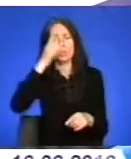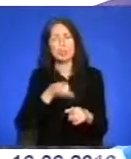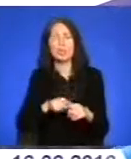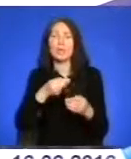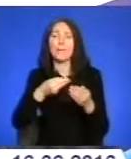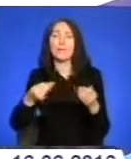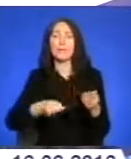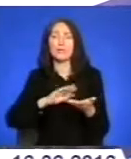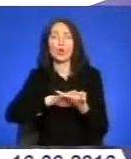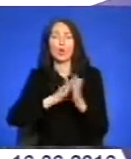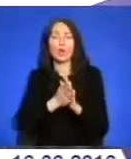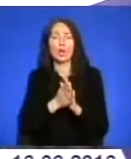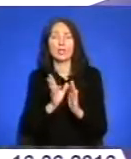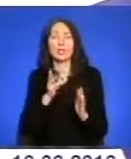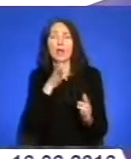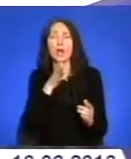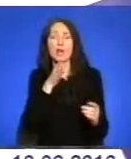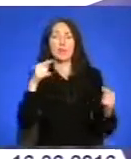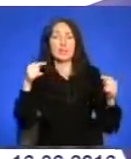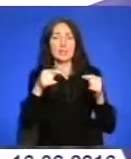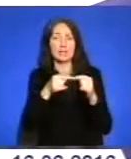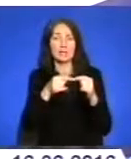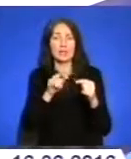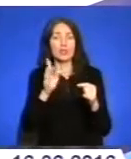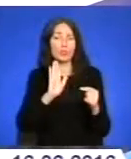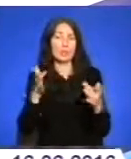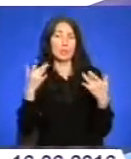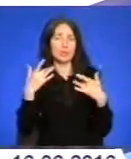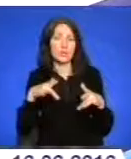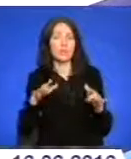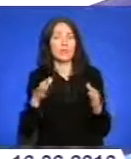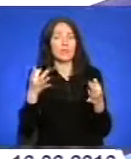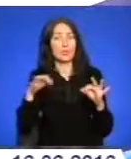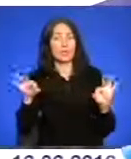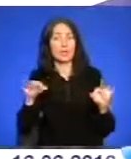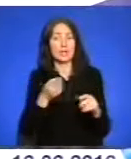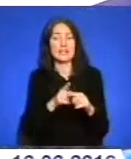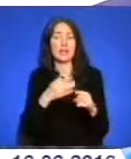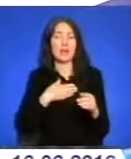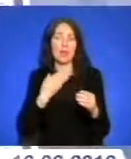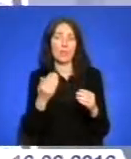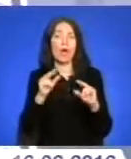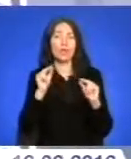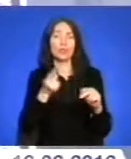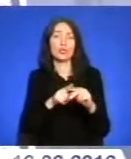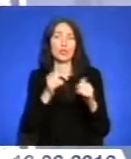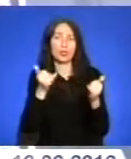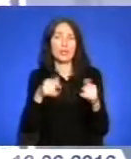підписували контракт, на визначений термін були відпущені. Це я вам гарантую, що сьогодні такий лист піде. Щодо